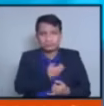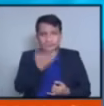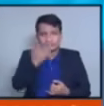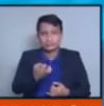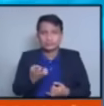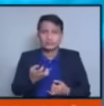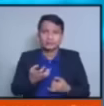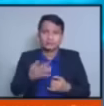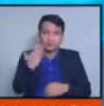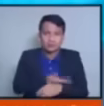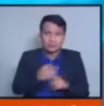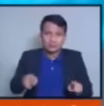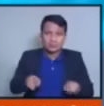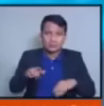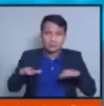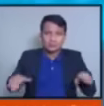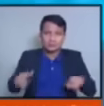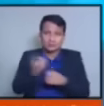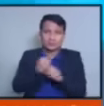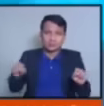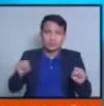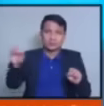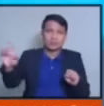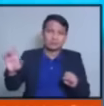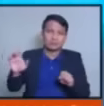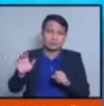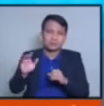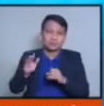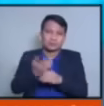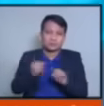ng anak? Akala ko ligtas. Ligtas siya sa